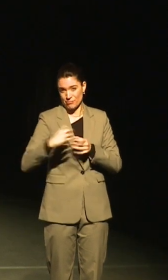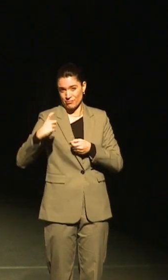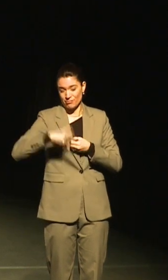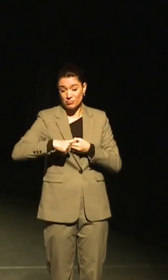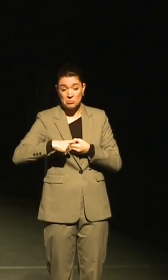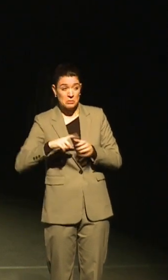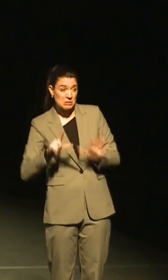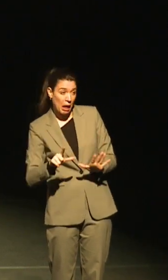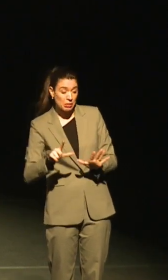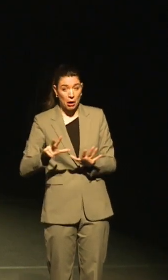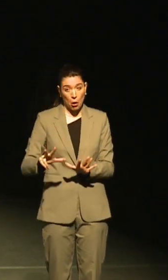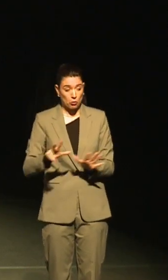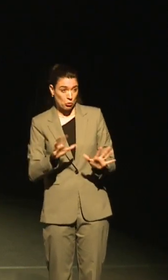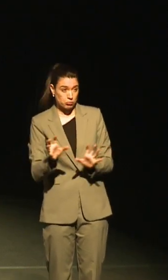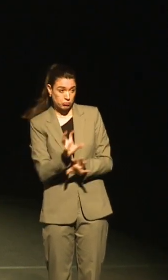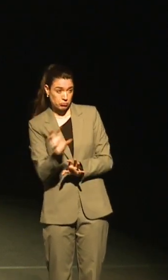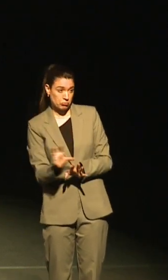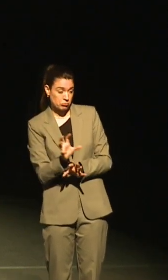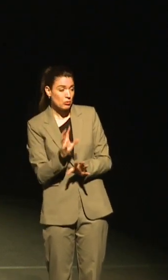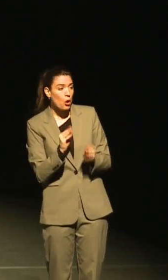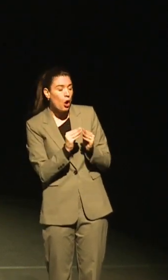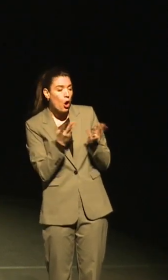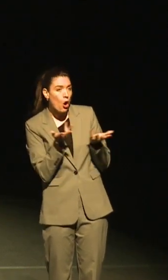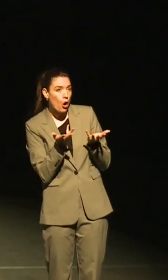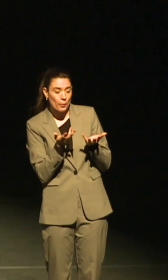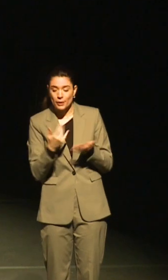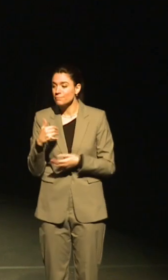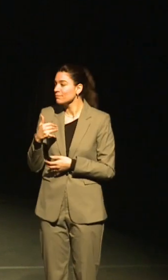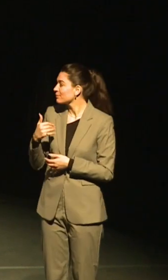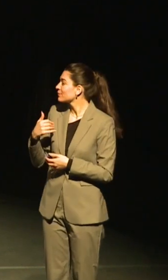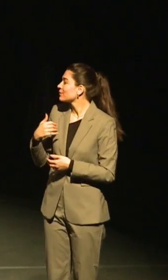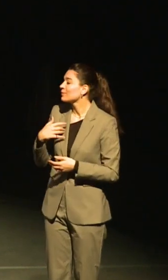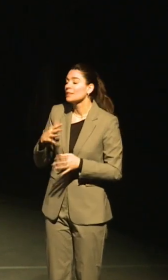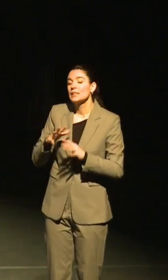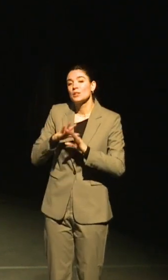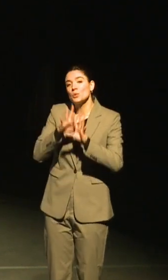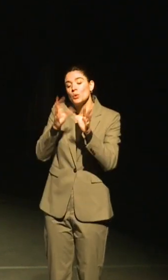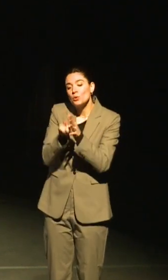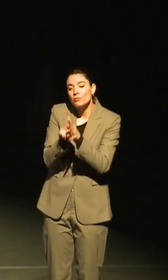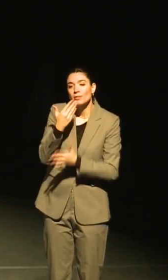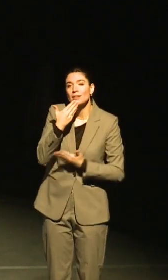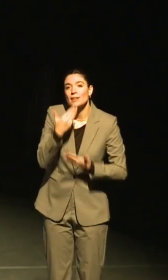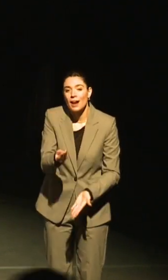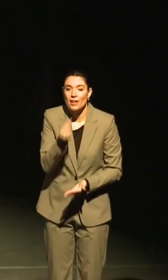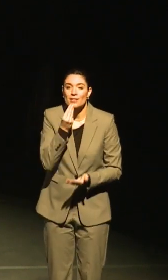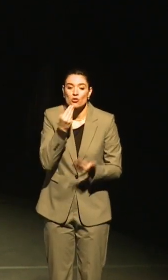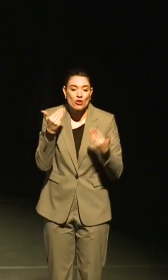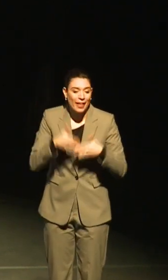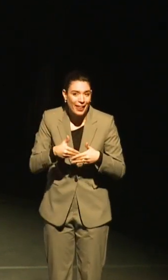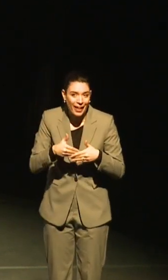in parks Allora la cosa nasce da una cena molto gradevole in un ristorante piemontese